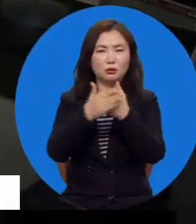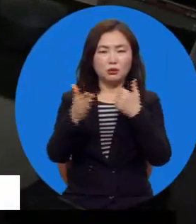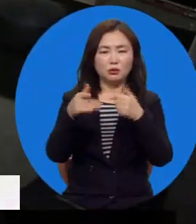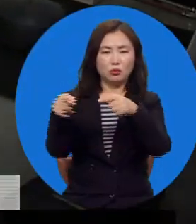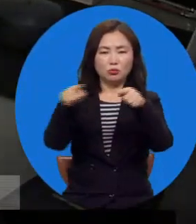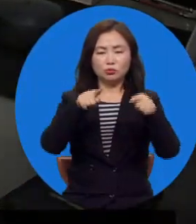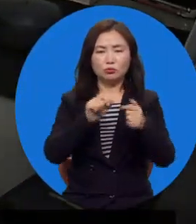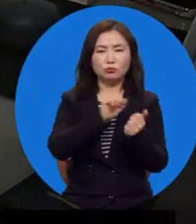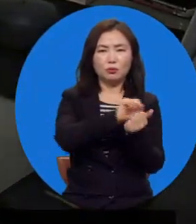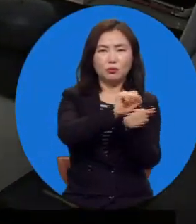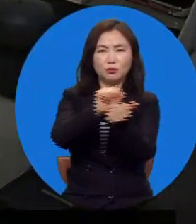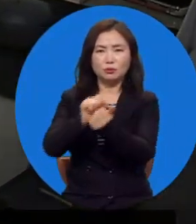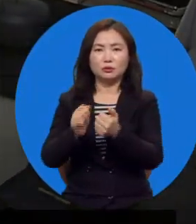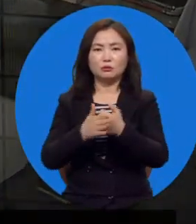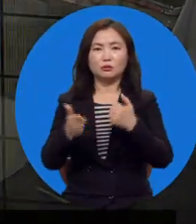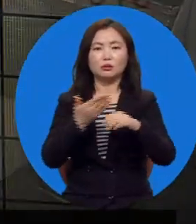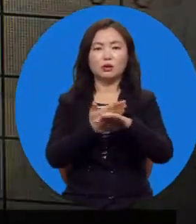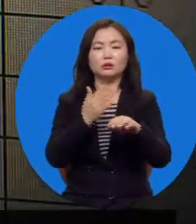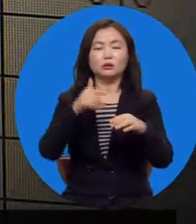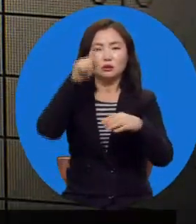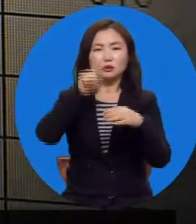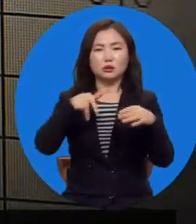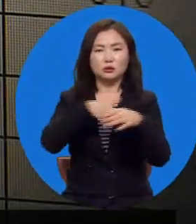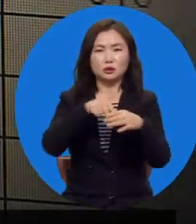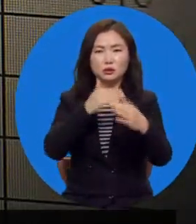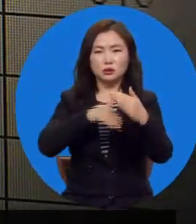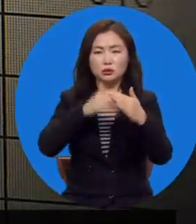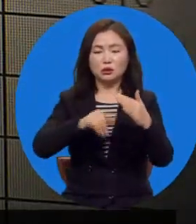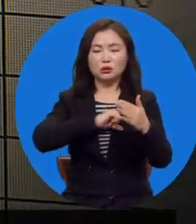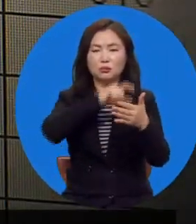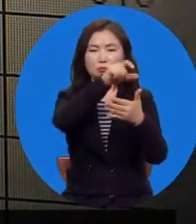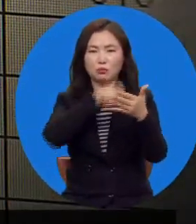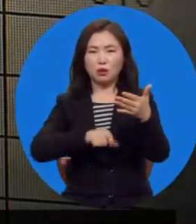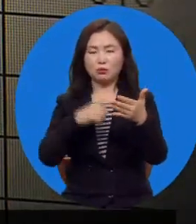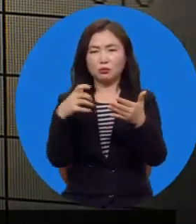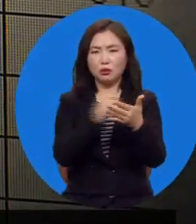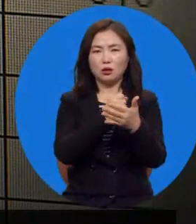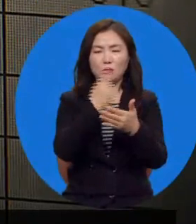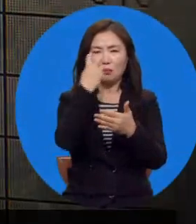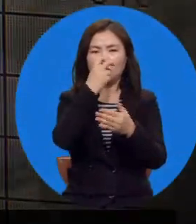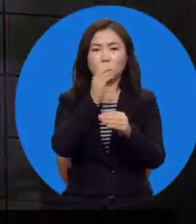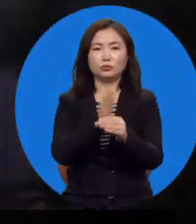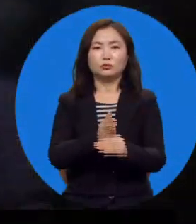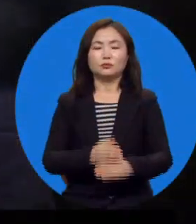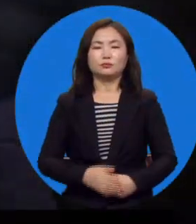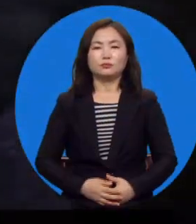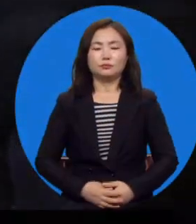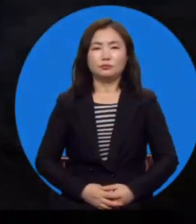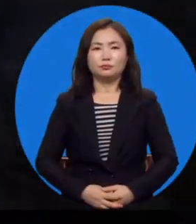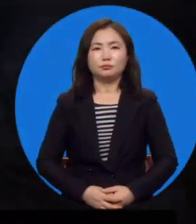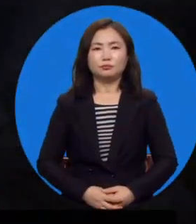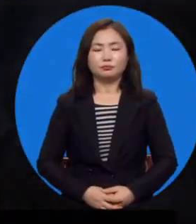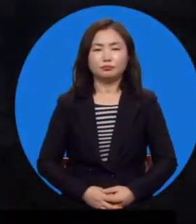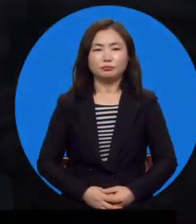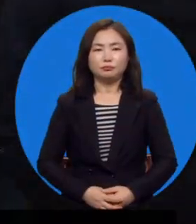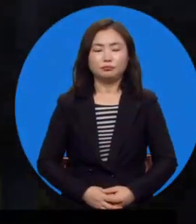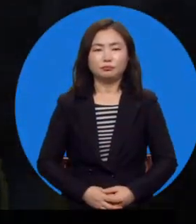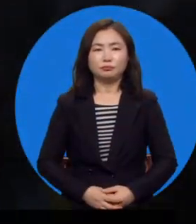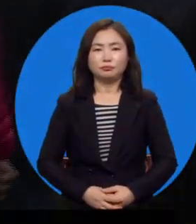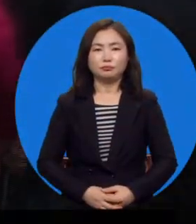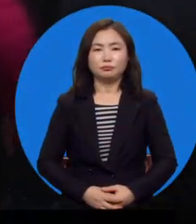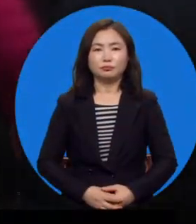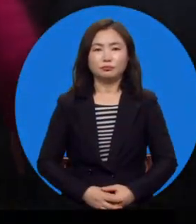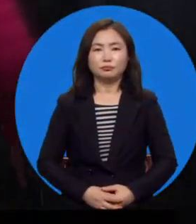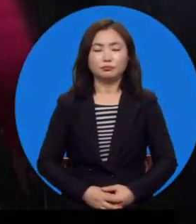확산 조짐을 보이자 다른 지역 신천지 교회 신도들의 명단도 파악하고 있습니다 mbc 뉴스 이상원